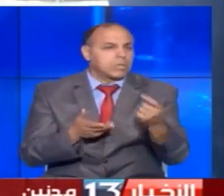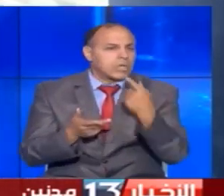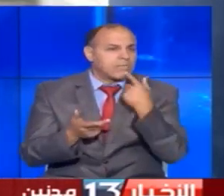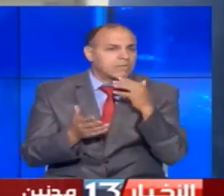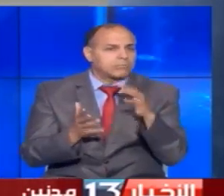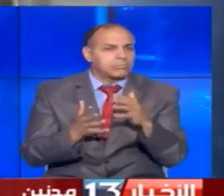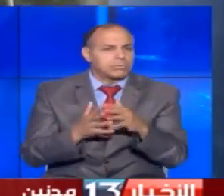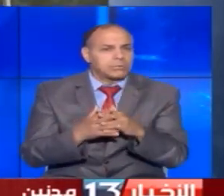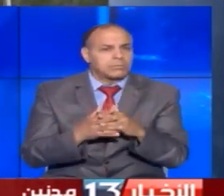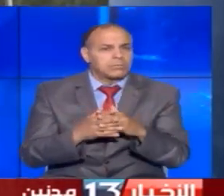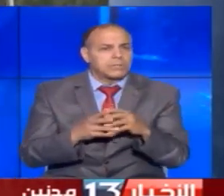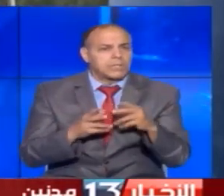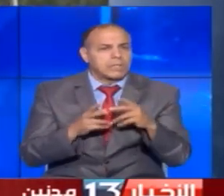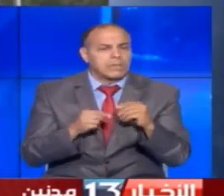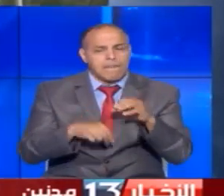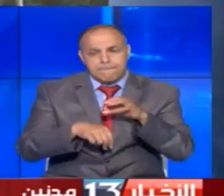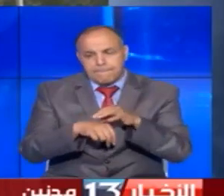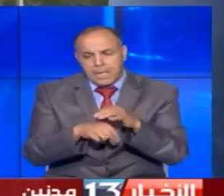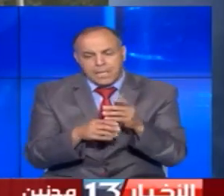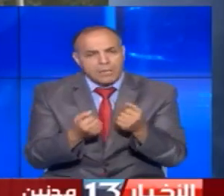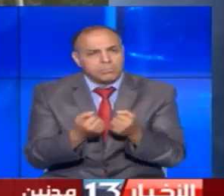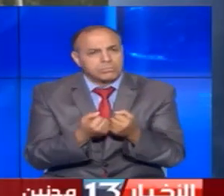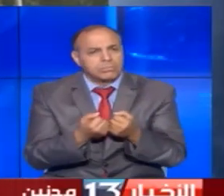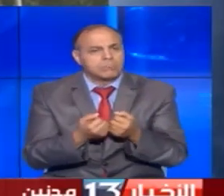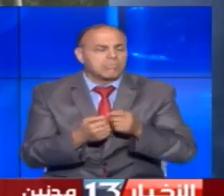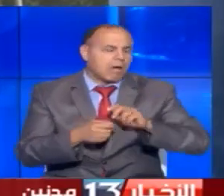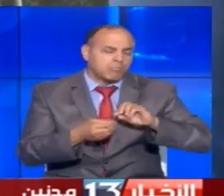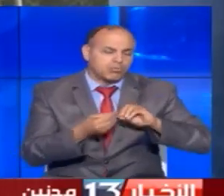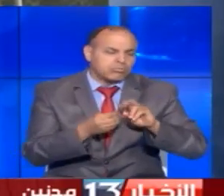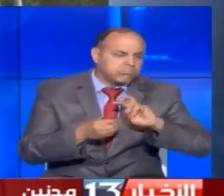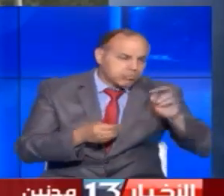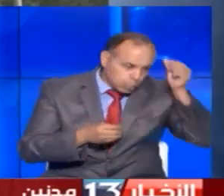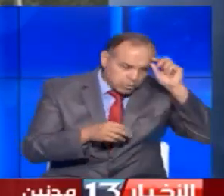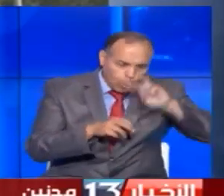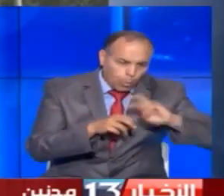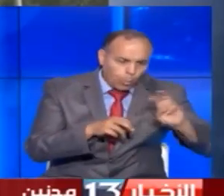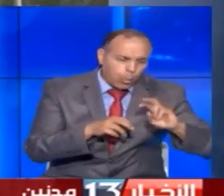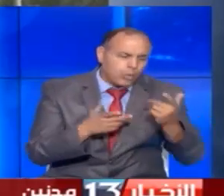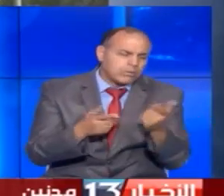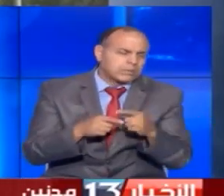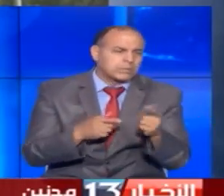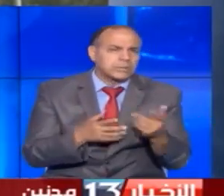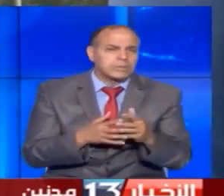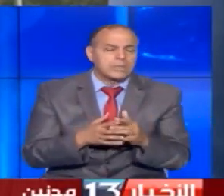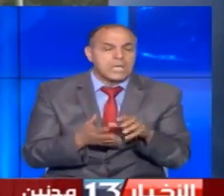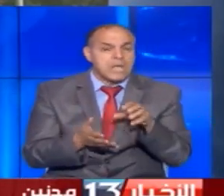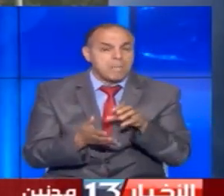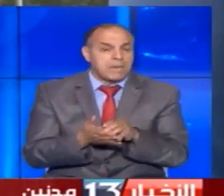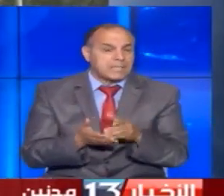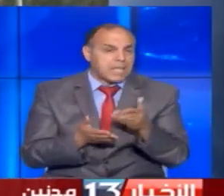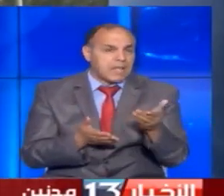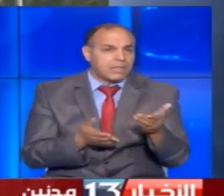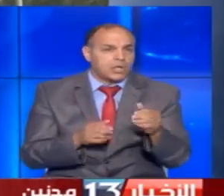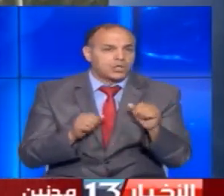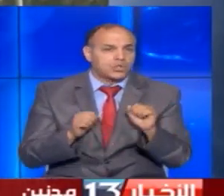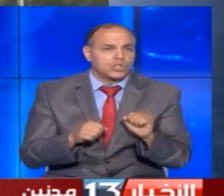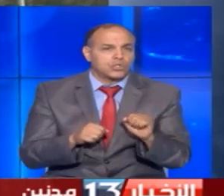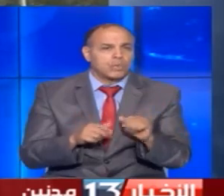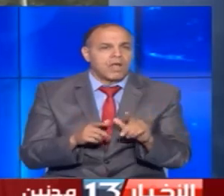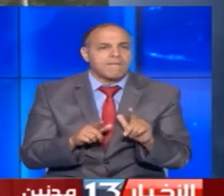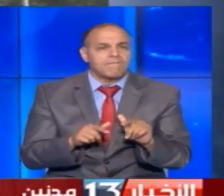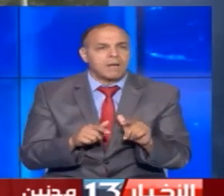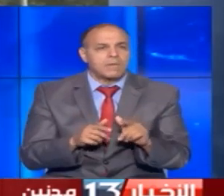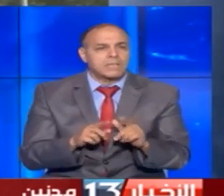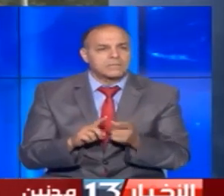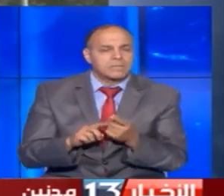الاطراف للمرضى اه مسافه تنقل الى العاصمه والمناطق السحريه من كان ان يوفر من دول انه